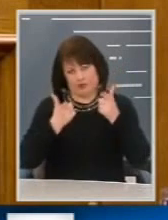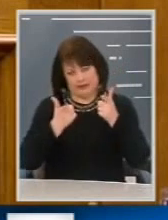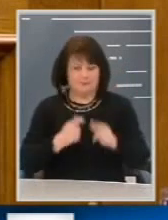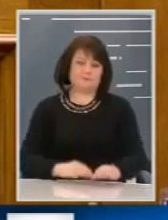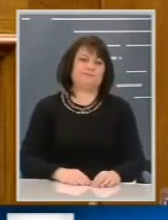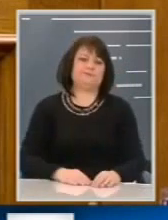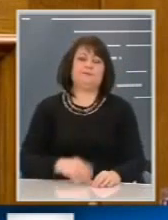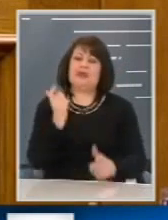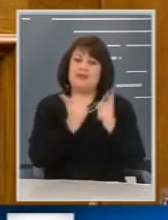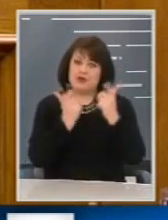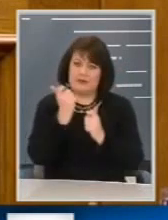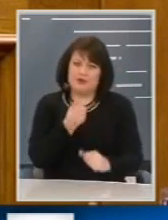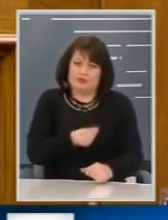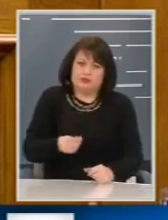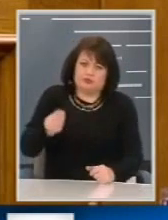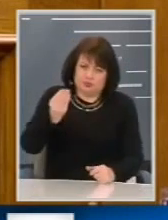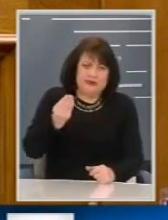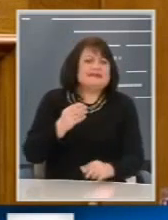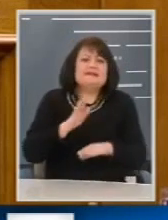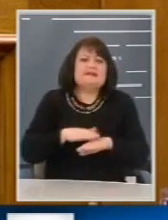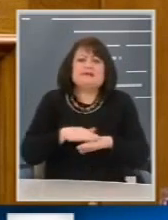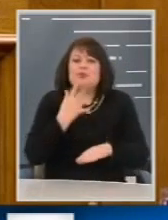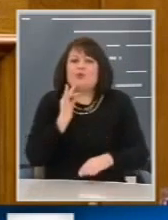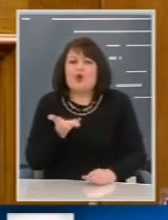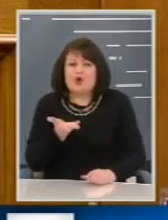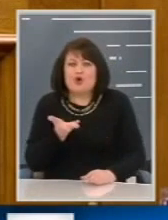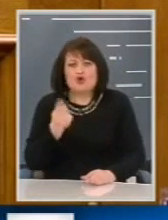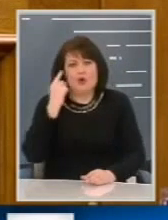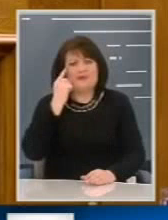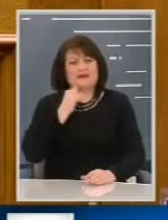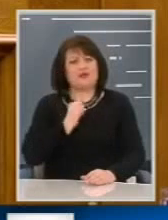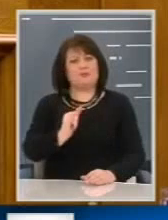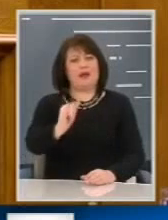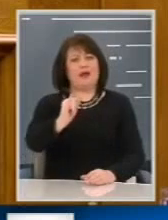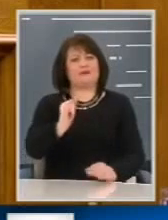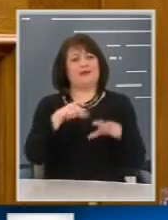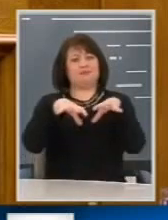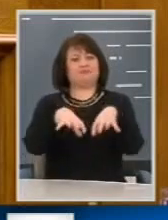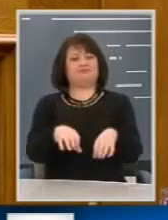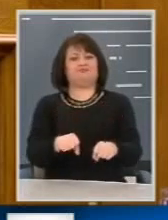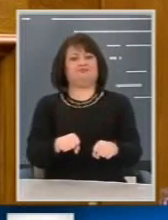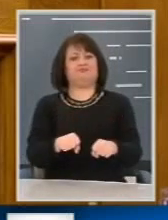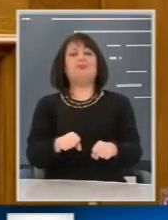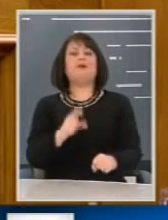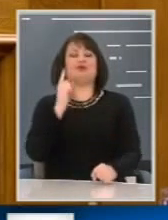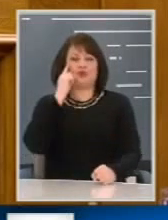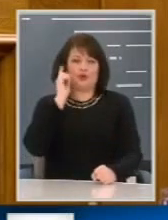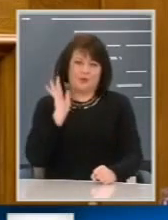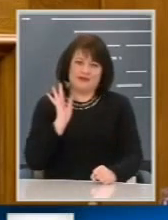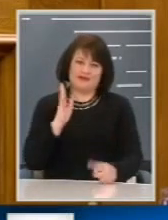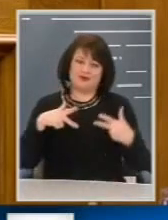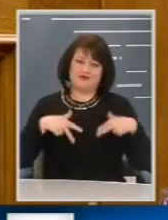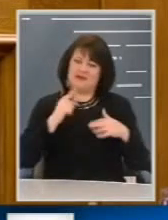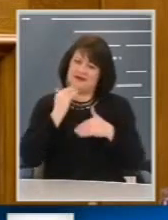Ο υπερδανισμός των κομμάτων αυτών οφείλονταν στην αίσθηση αιωνιότητας που τους έδινε η σχεδόν απόλυτη κυριαρχία